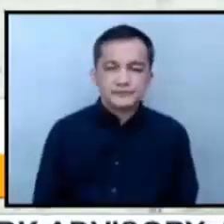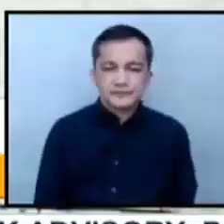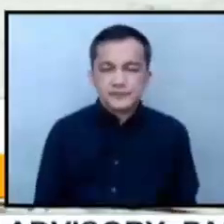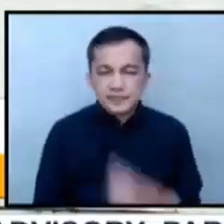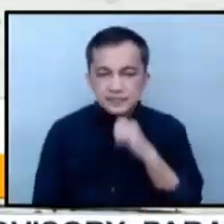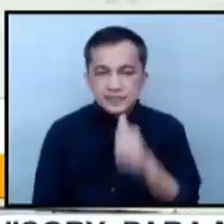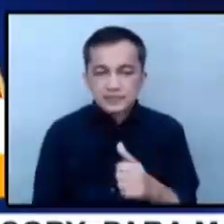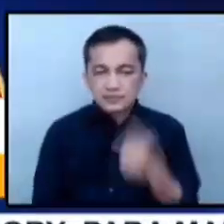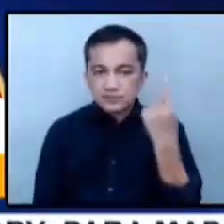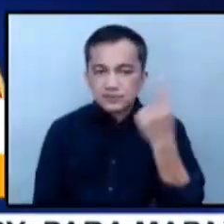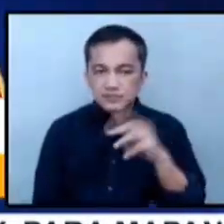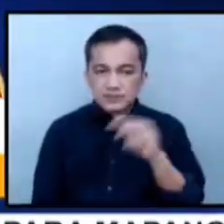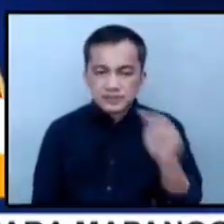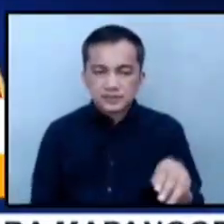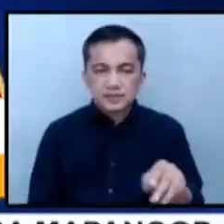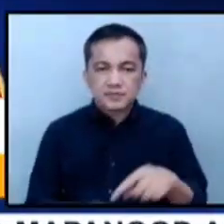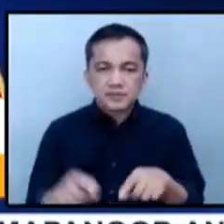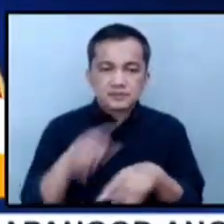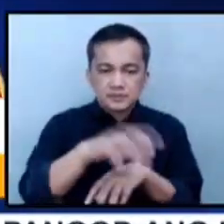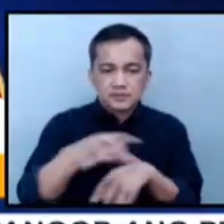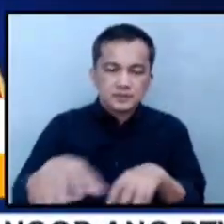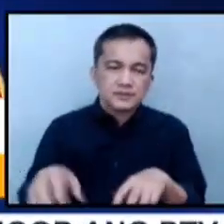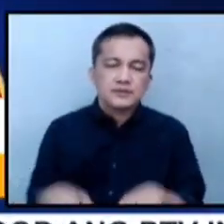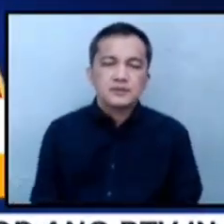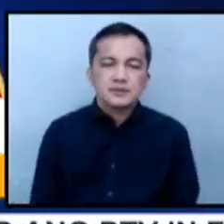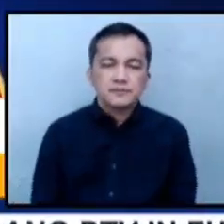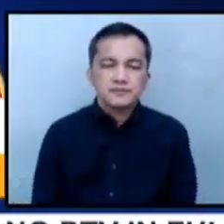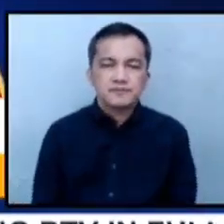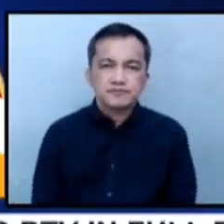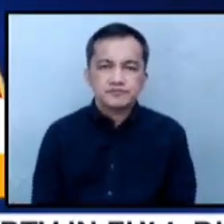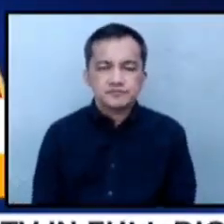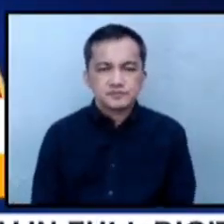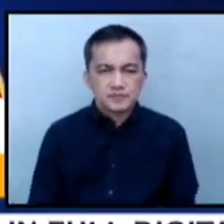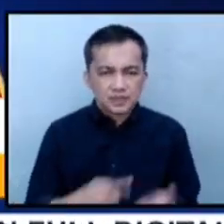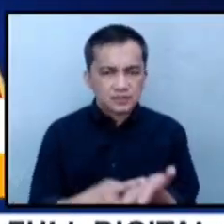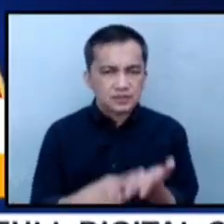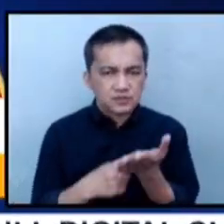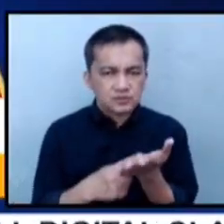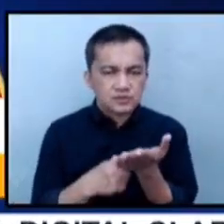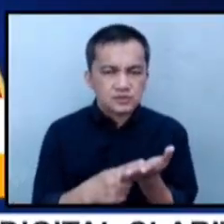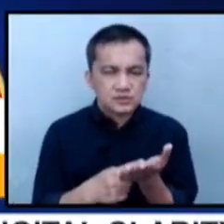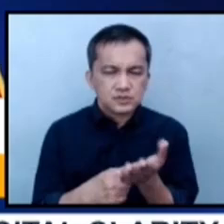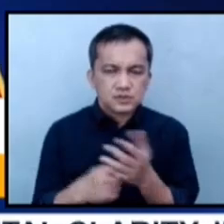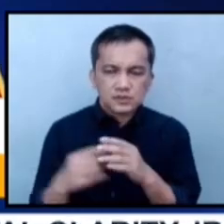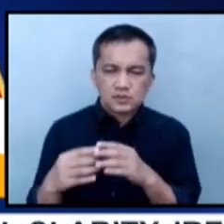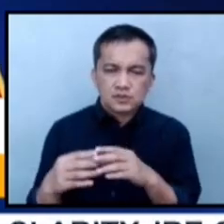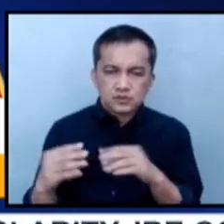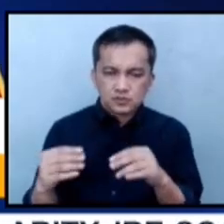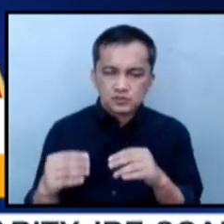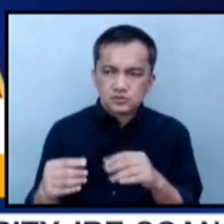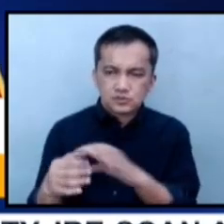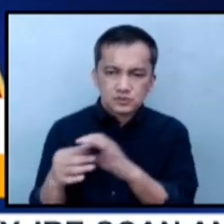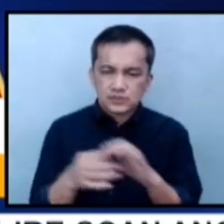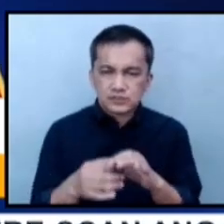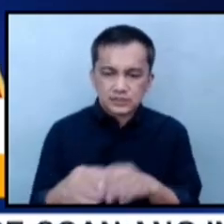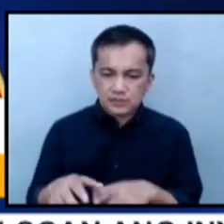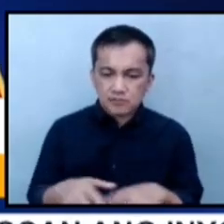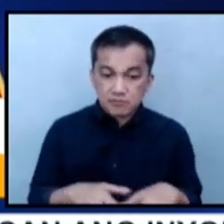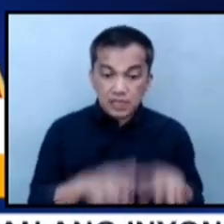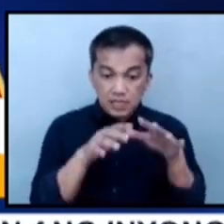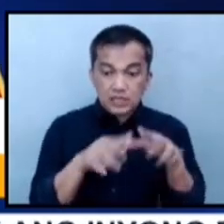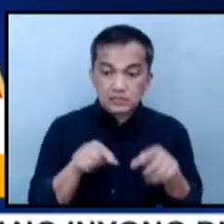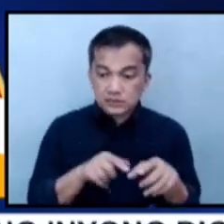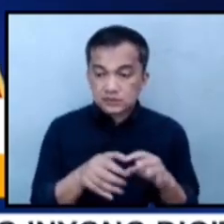kundi sa mga karatig po pag-usapan po natin ang ugnayan ng baha sa climate change kahapon po